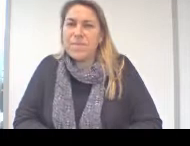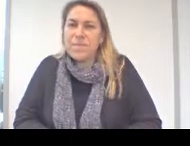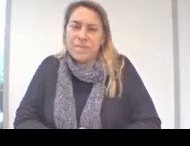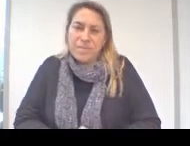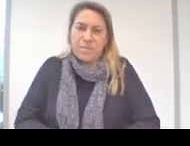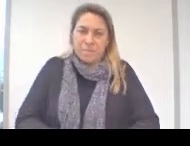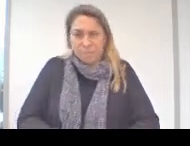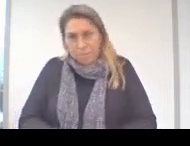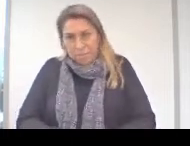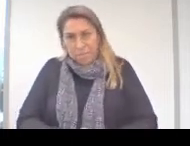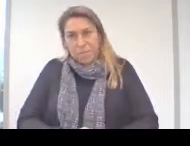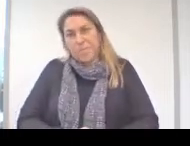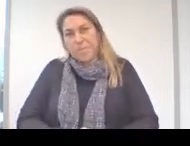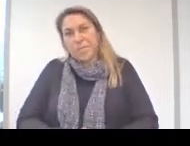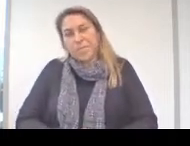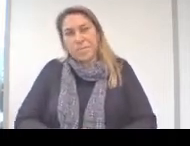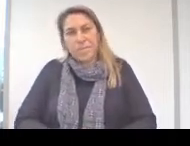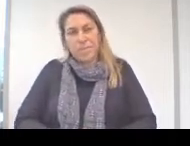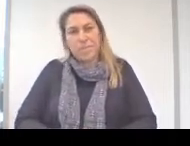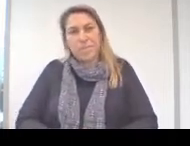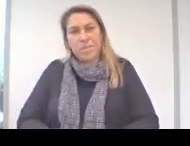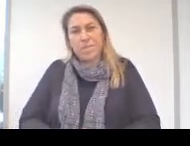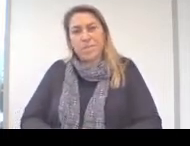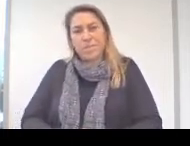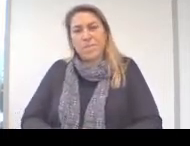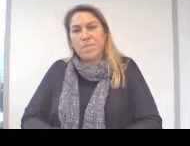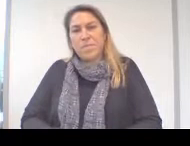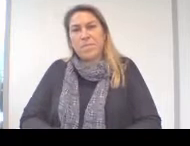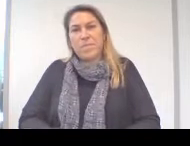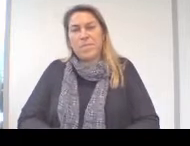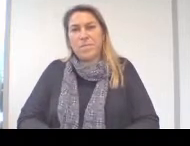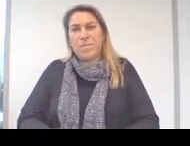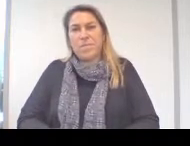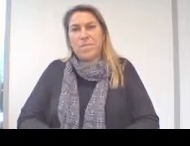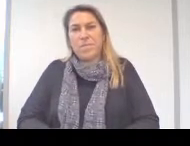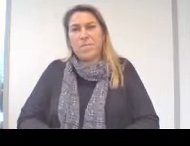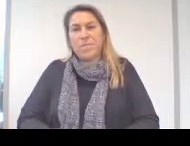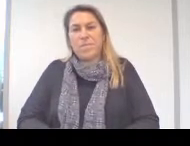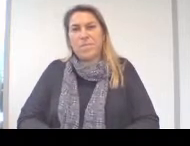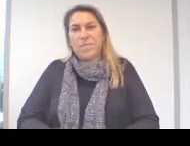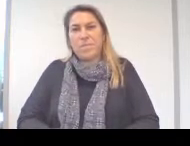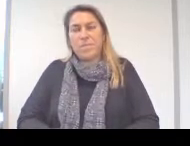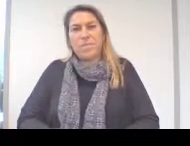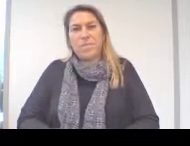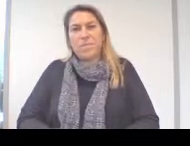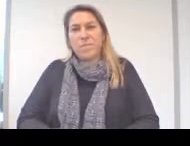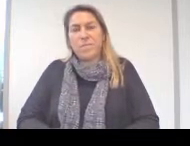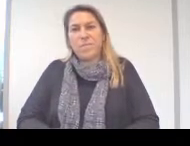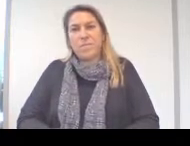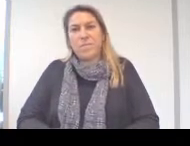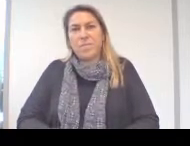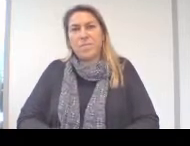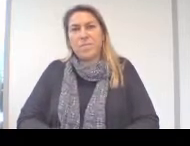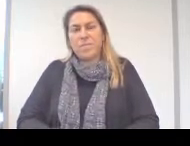client. Bien sûr, dans cette action de commercialisation, il faudra, pour les gens qui occupent ces fonctions-là, disposer de compétences particulières,